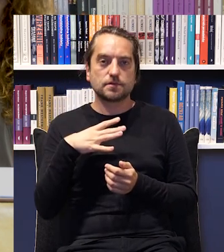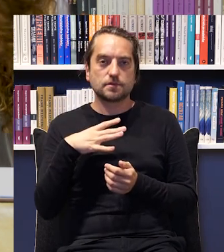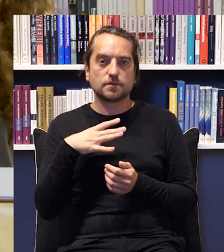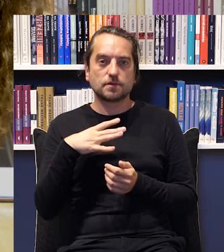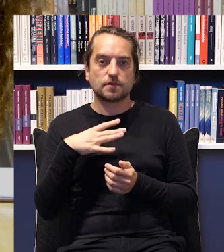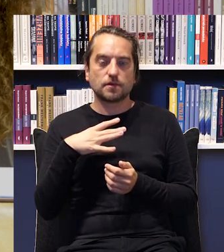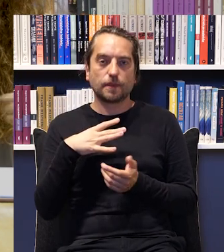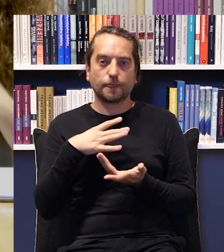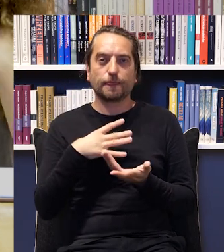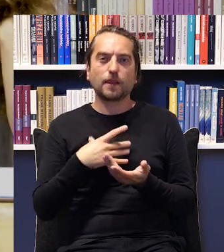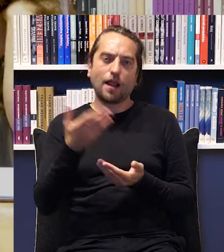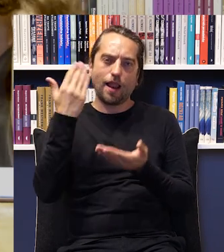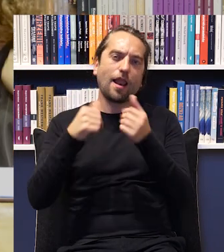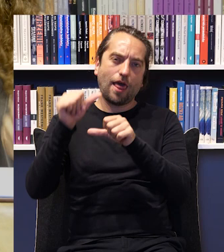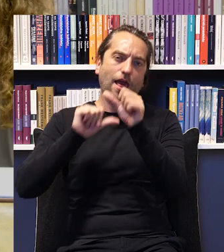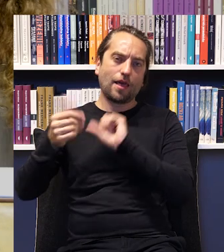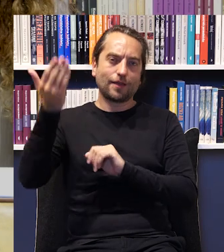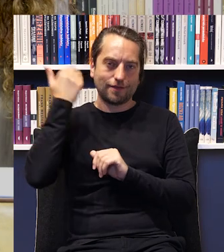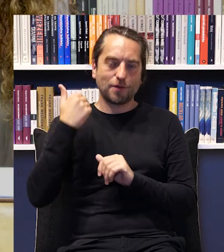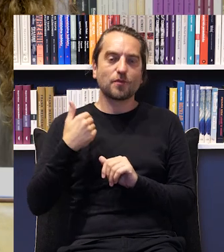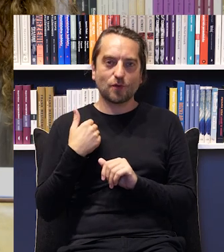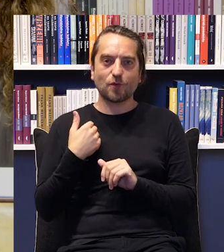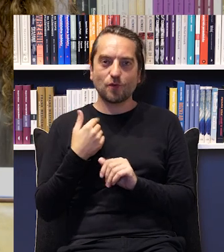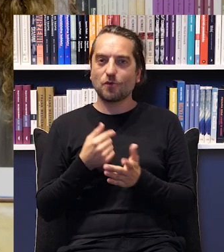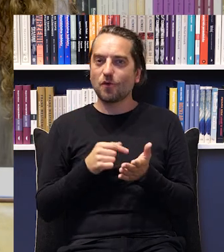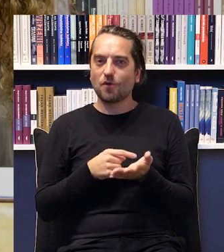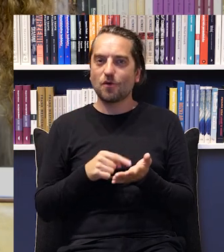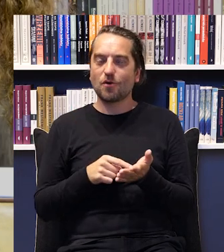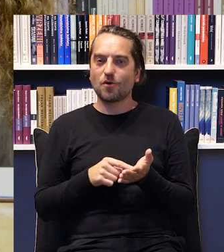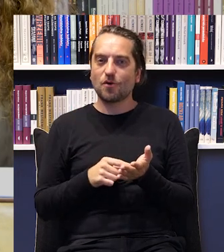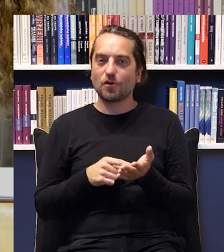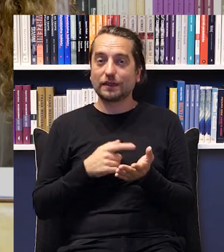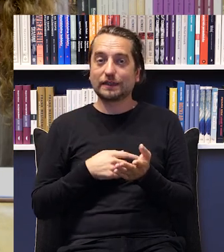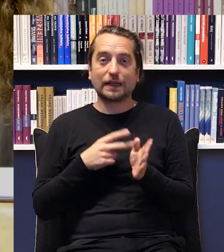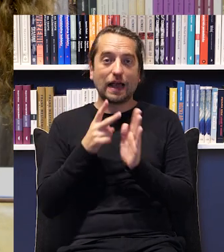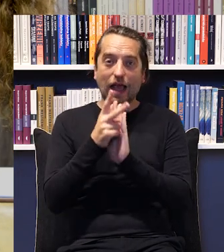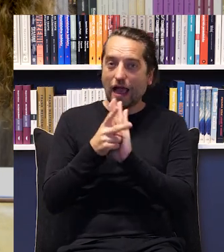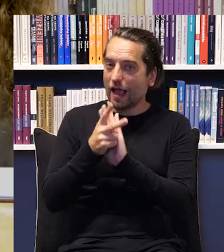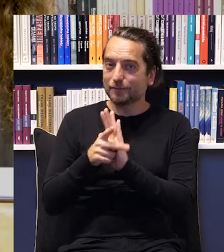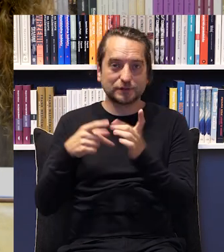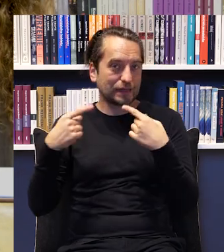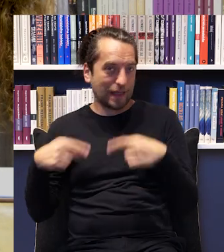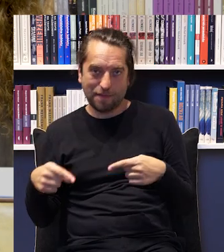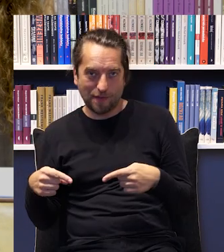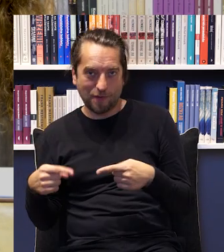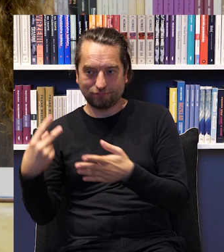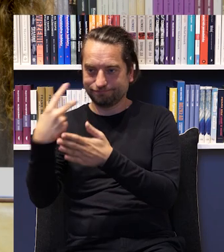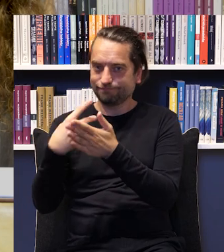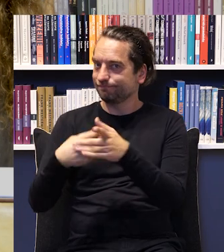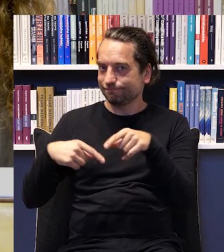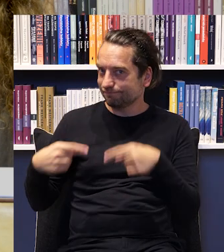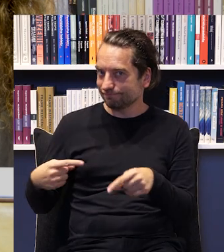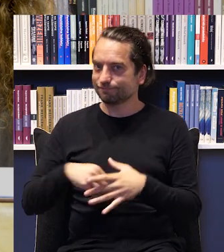tam miałam jakby wiele lat temu i wtedy nawet jeszcze nie miałam kamerek i myślałam o